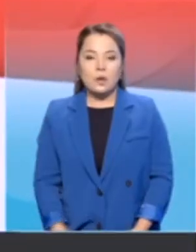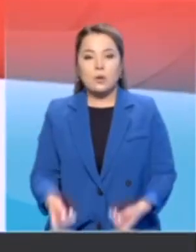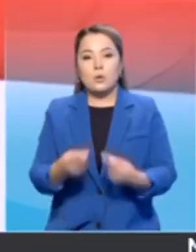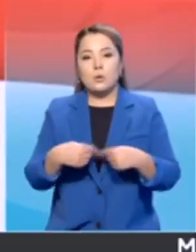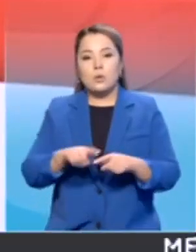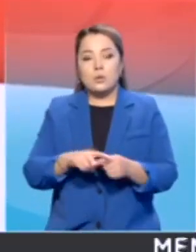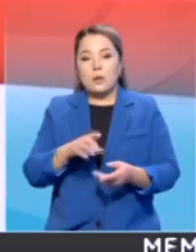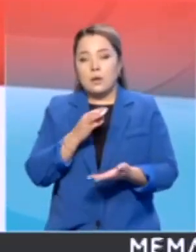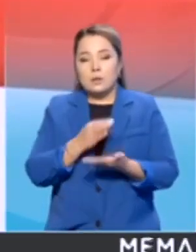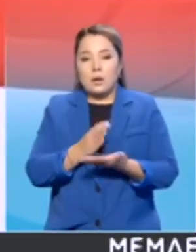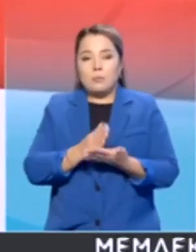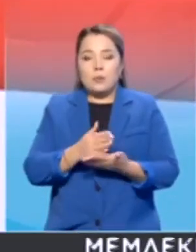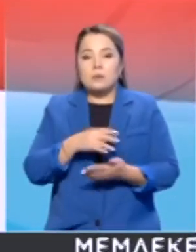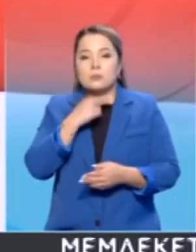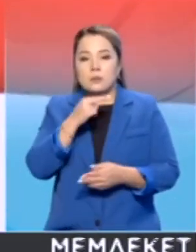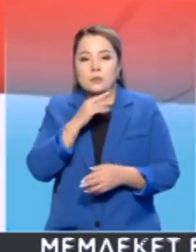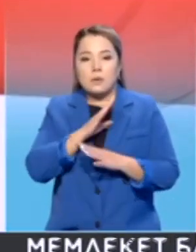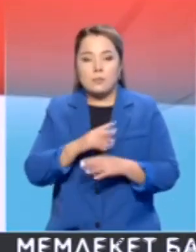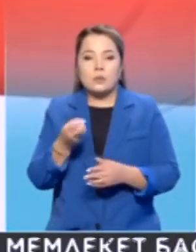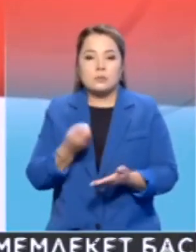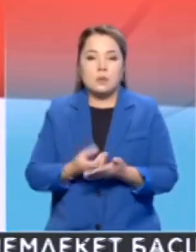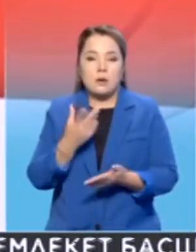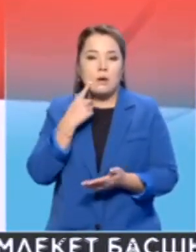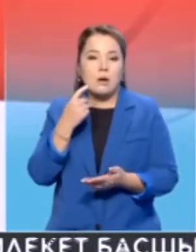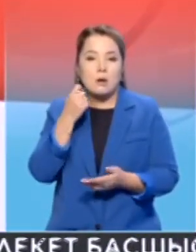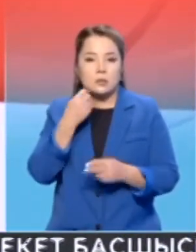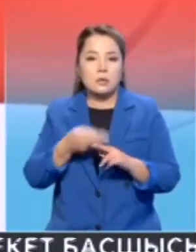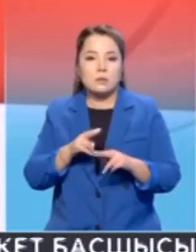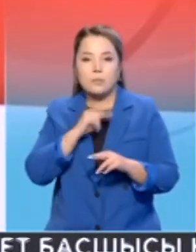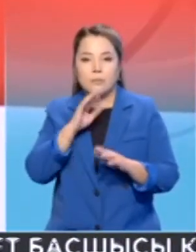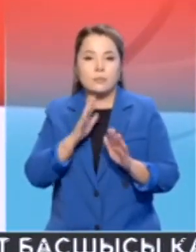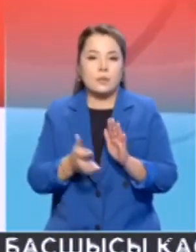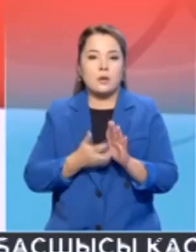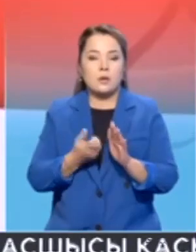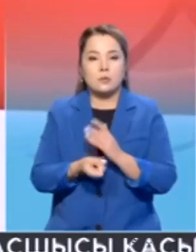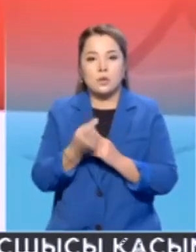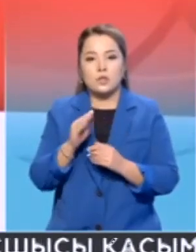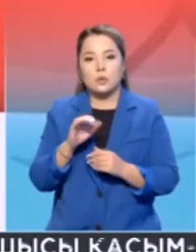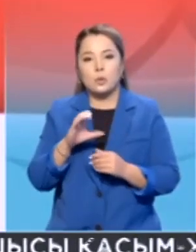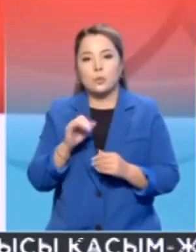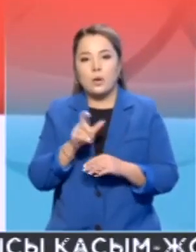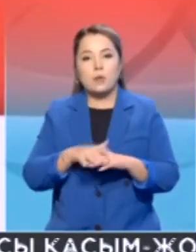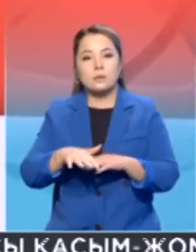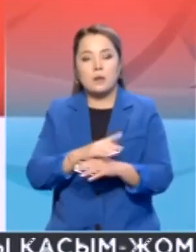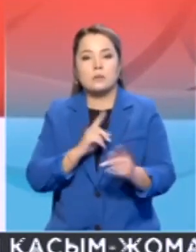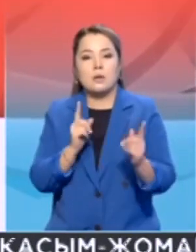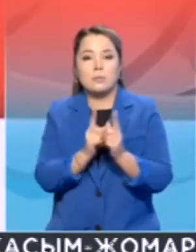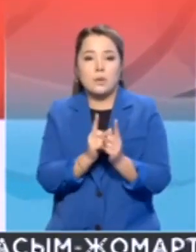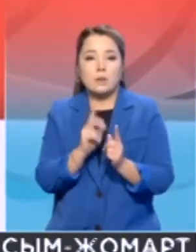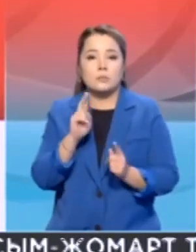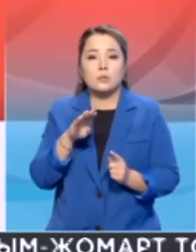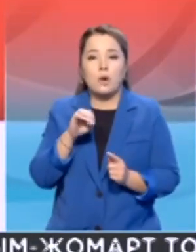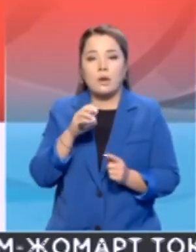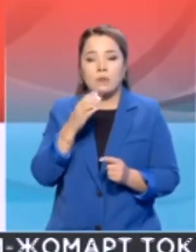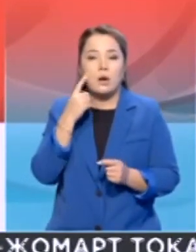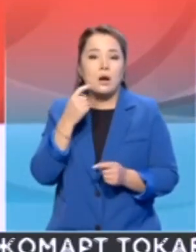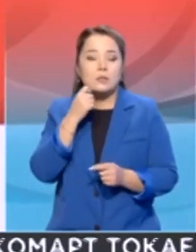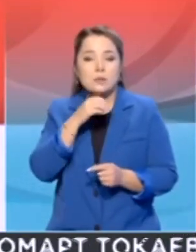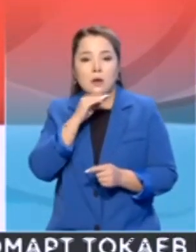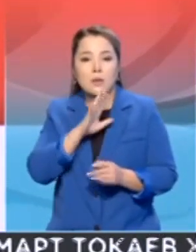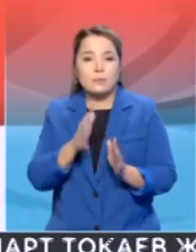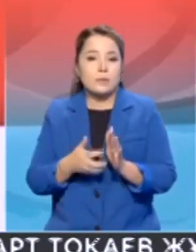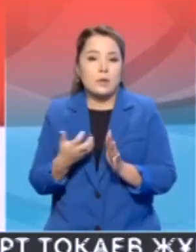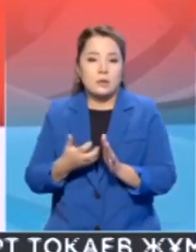Құзырлы органдардың салғырттығынан қант бірден қымбаттап тапшылық туындады. Жетісу халқымен кездескен Қасым Жомарт Тоқаев қант тапшылығы